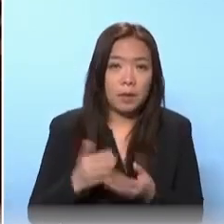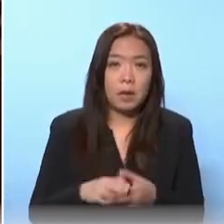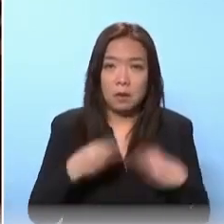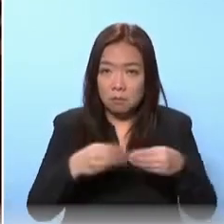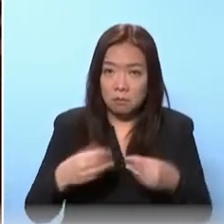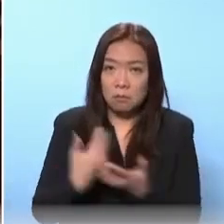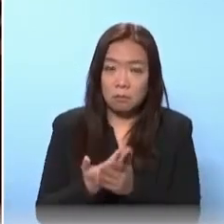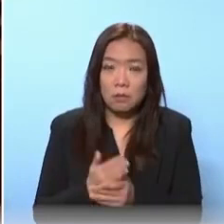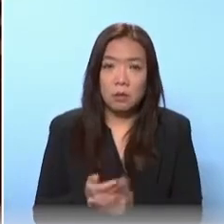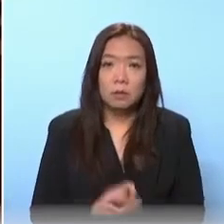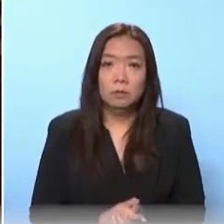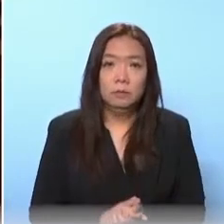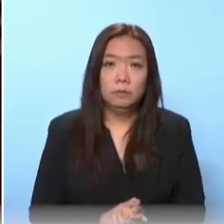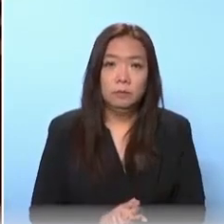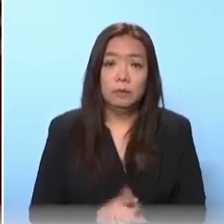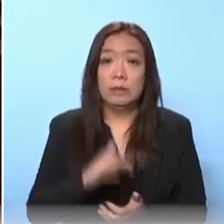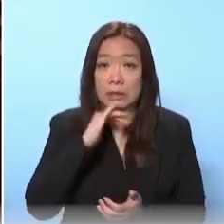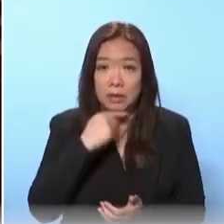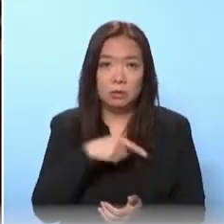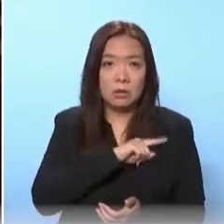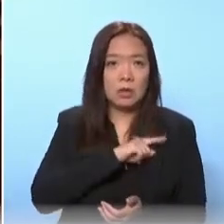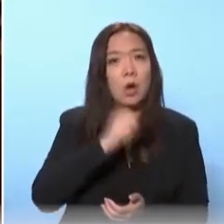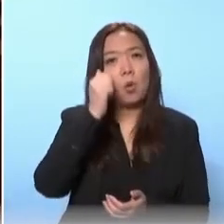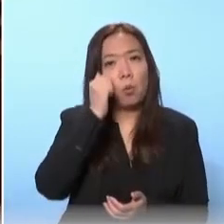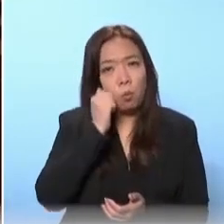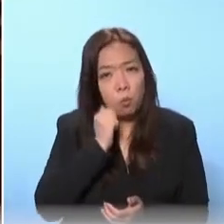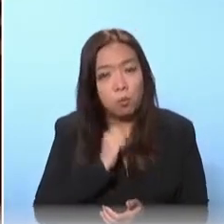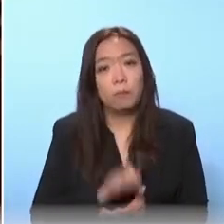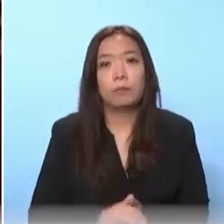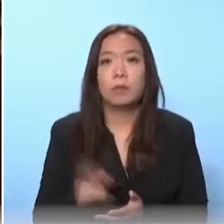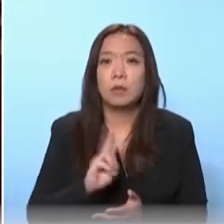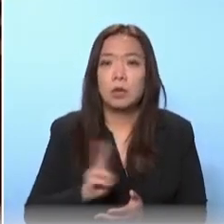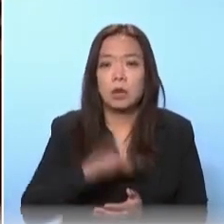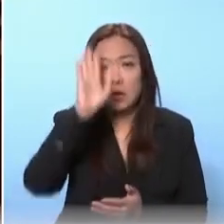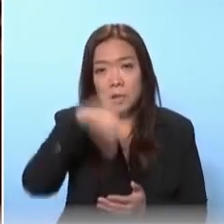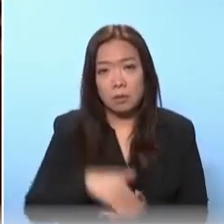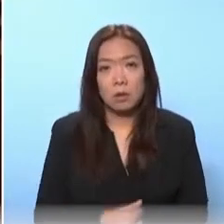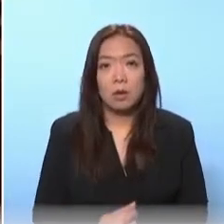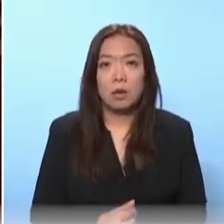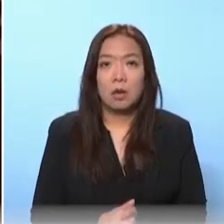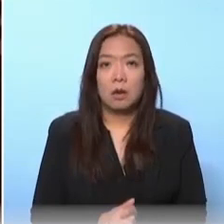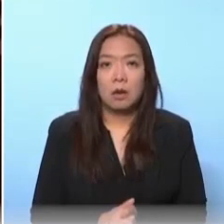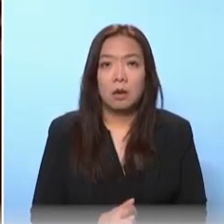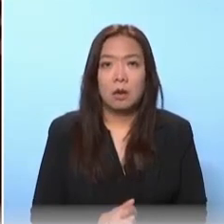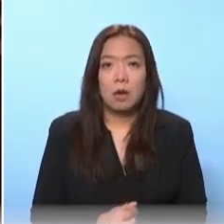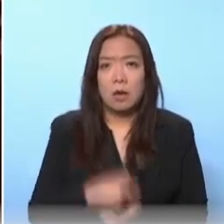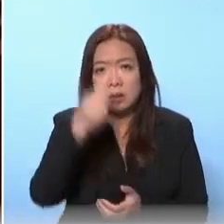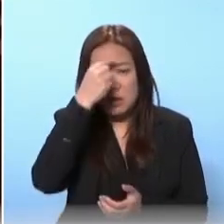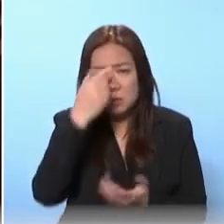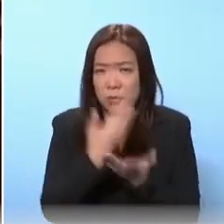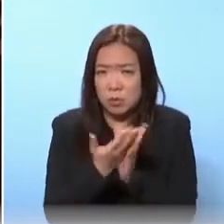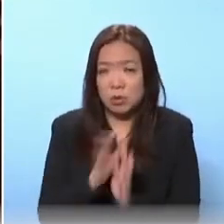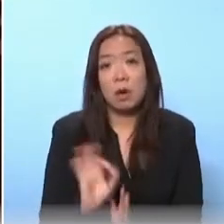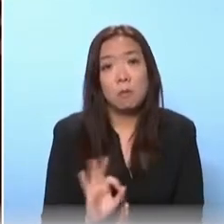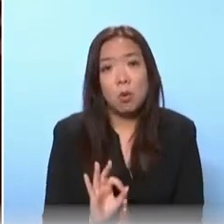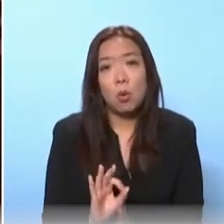哋。更加咧係當自己老咗啦，越嚟越老咧，亦都係想有一個無憂嘅安老生活。